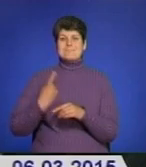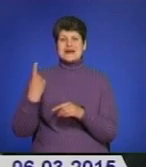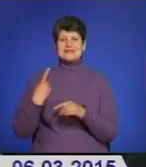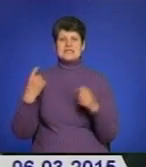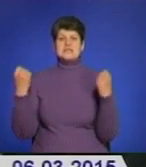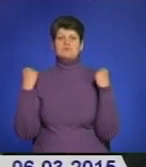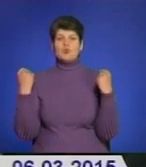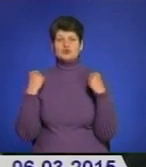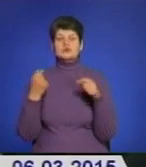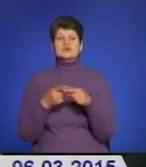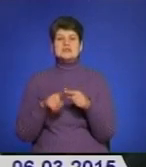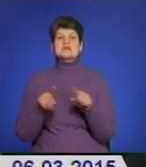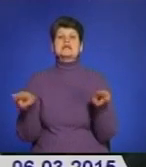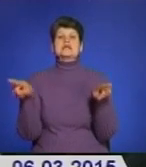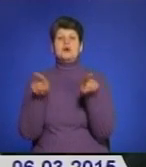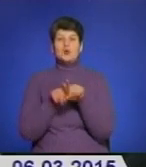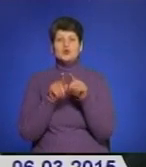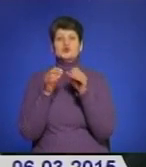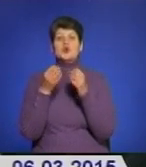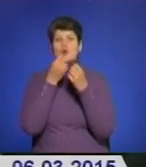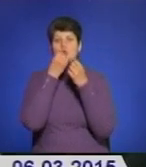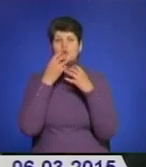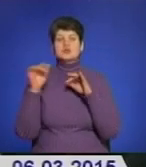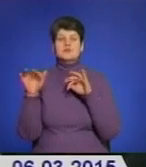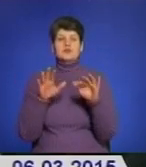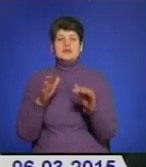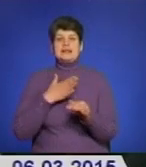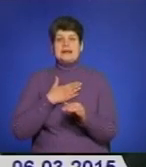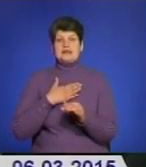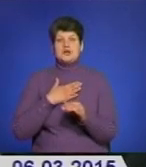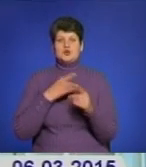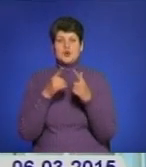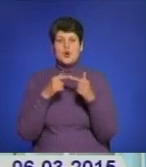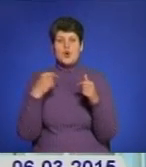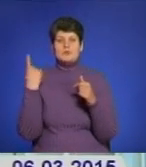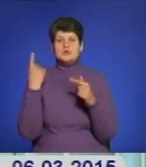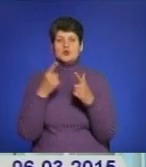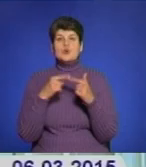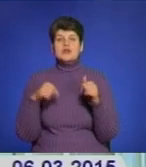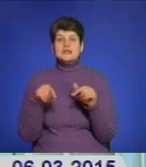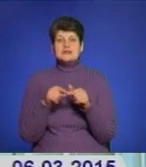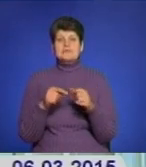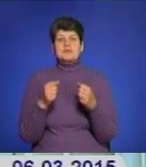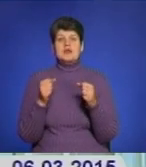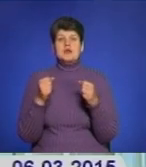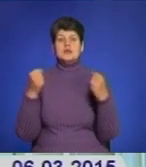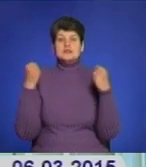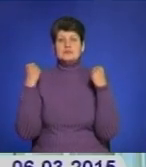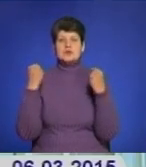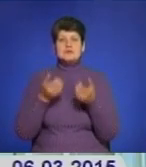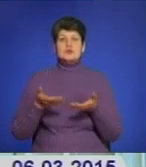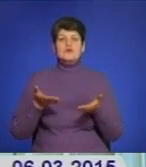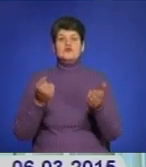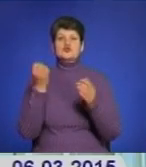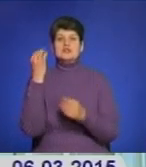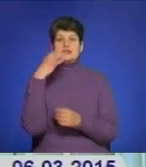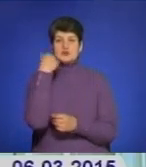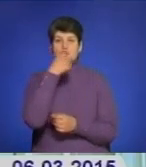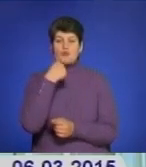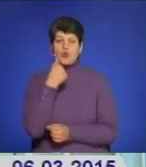рахую, що також хороша подія для нас, для нашої обласної організації. І спортсмени-сноубордисти в 2014